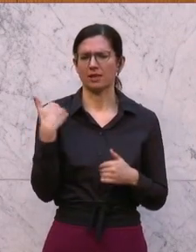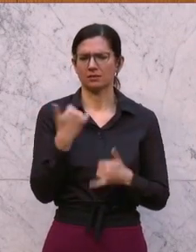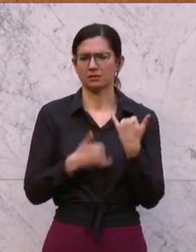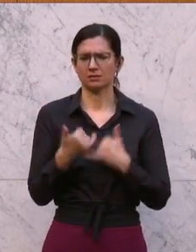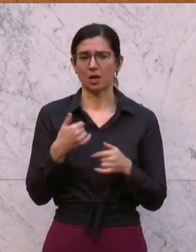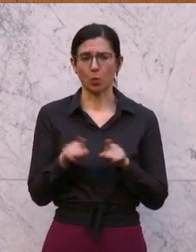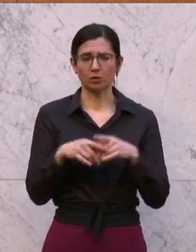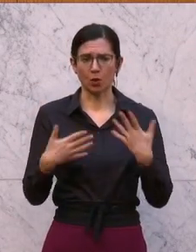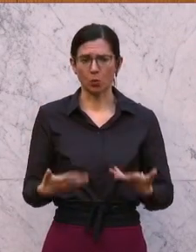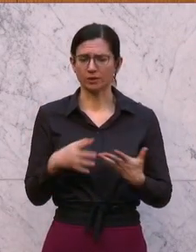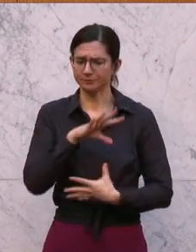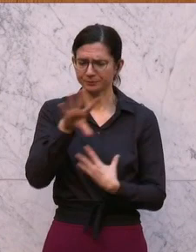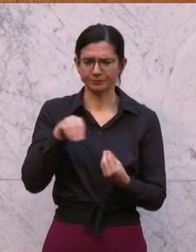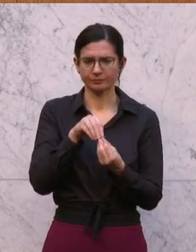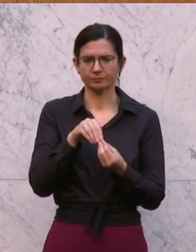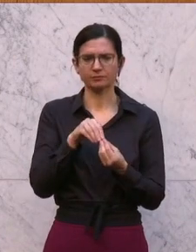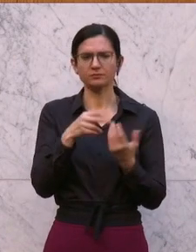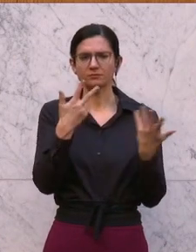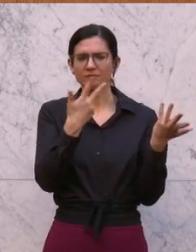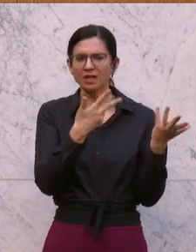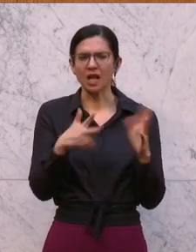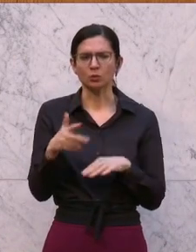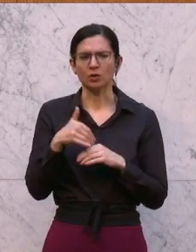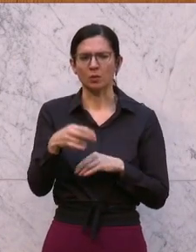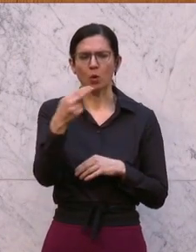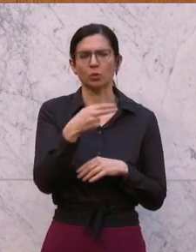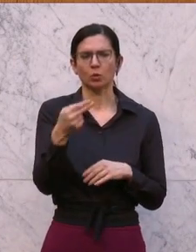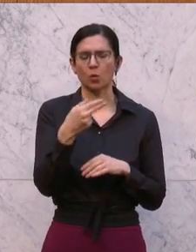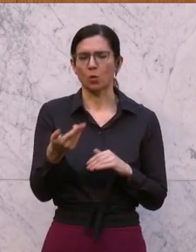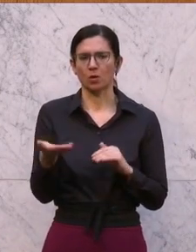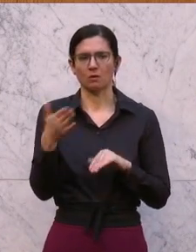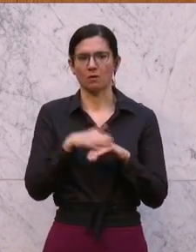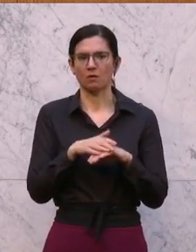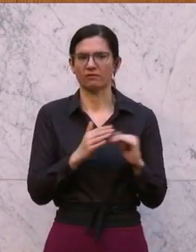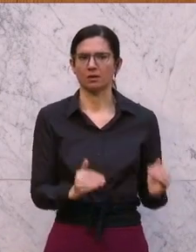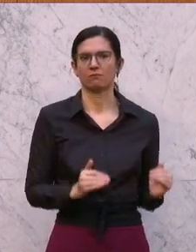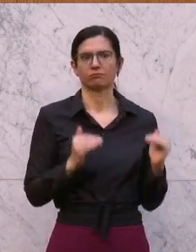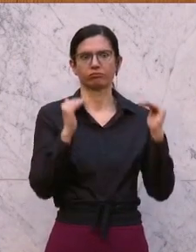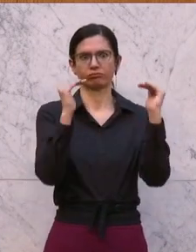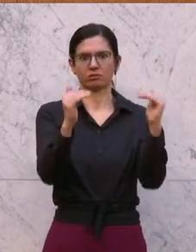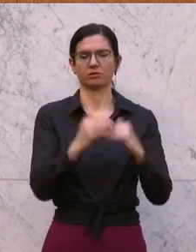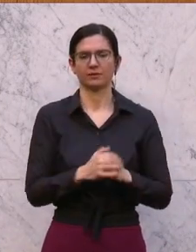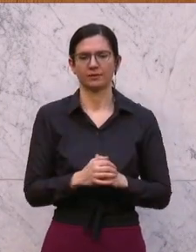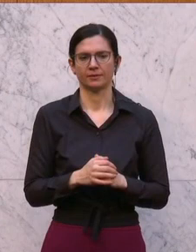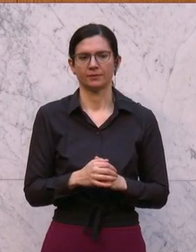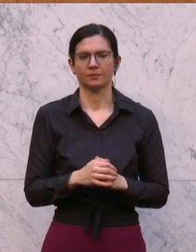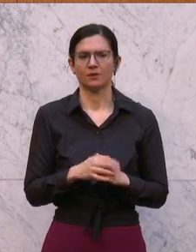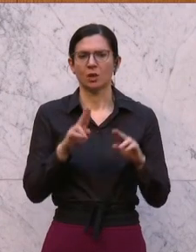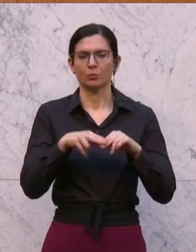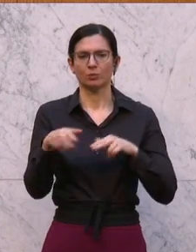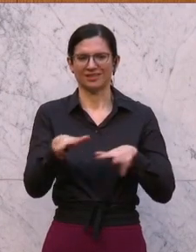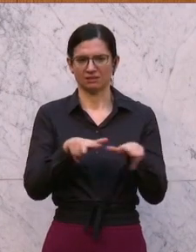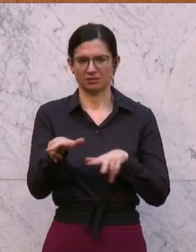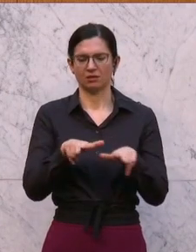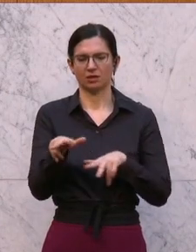und heuer zusammen 800 Millionen Euro mehr angehoben werden. Die Bundesregierung gibt